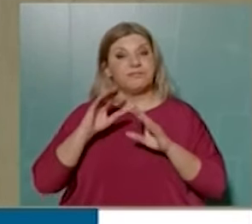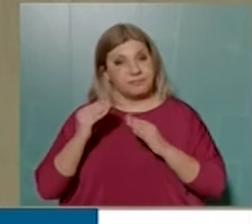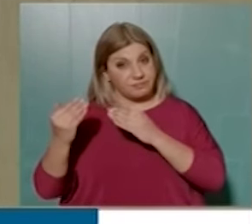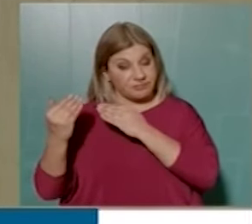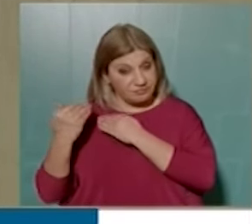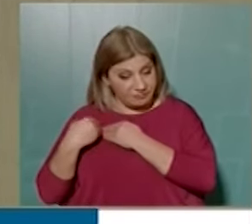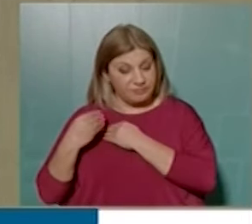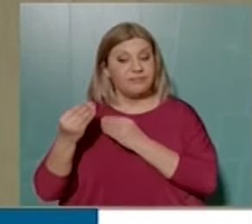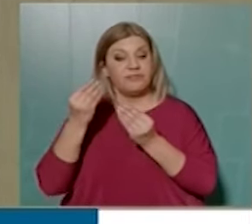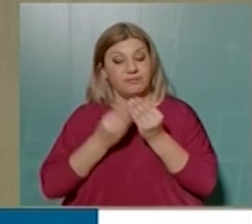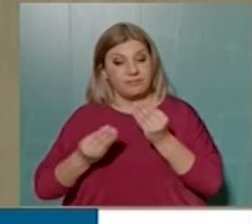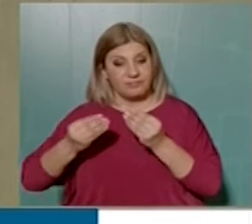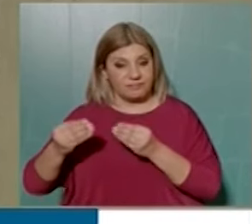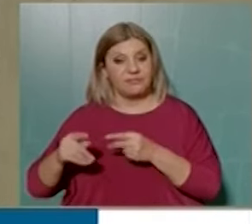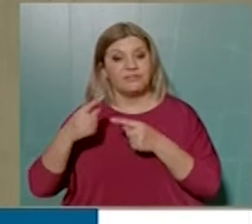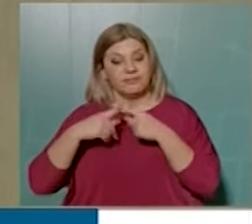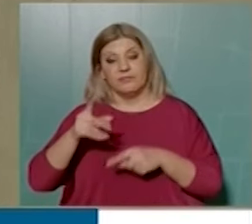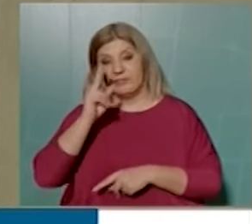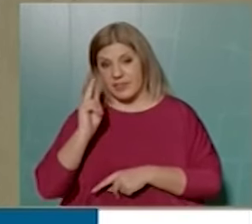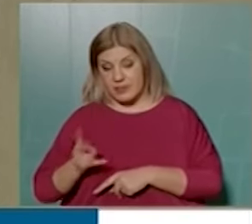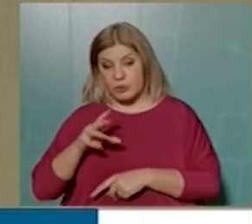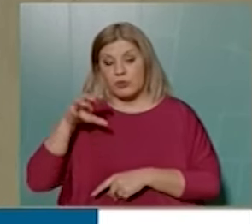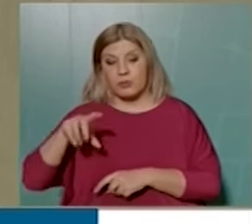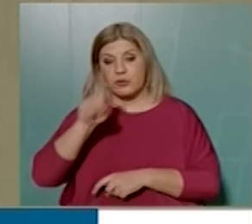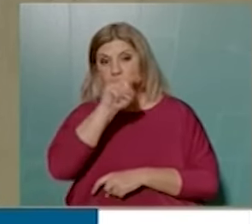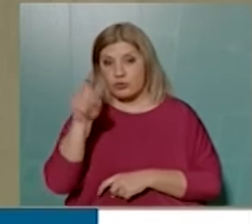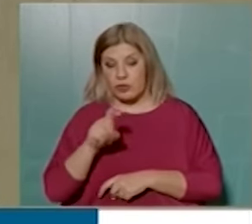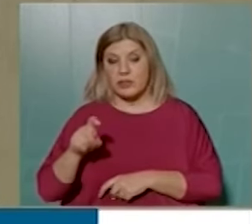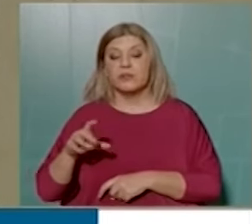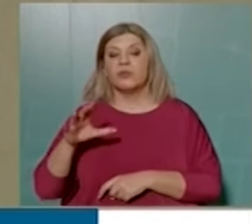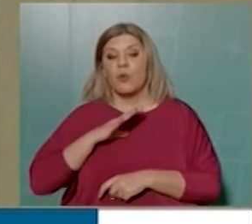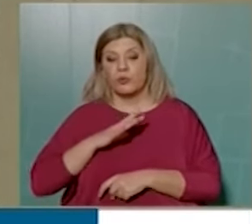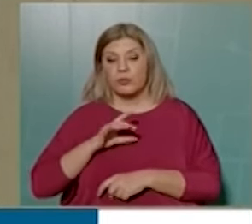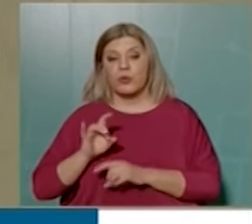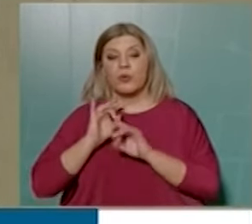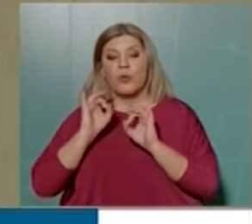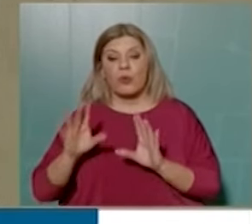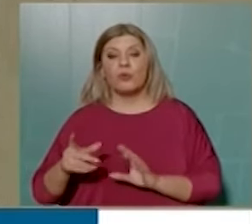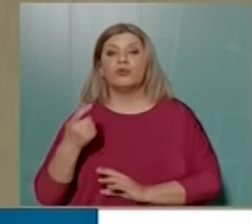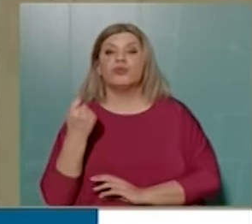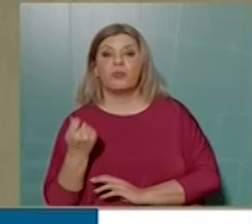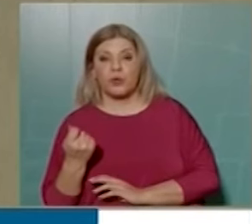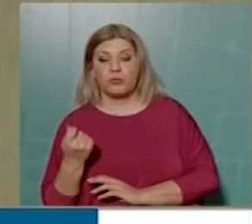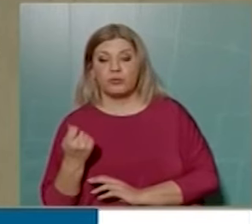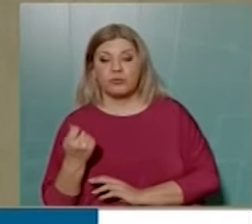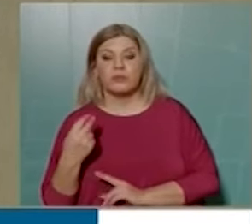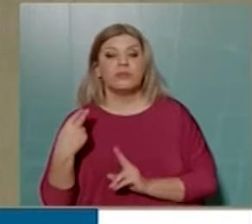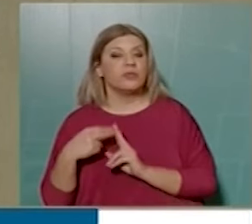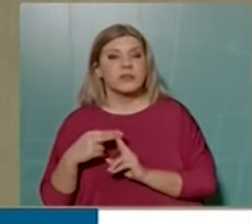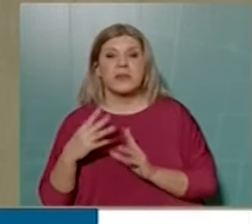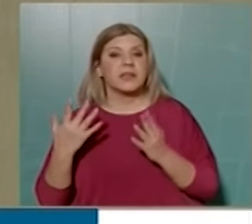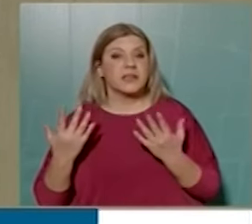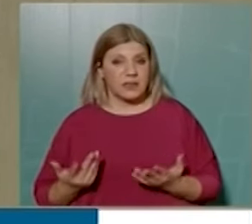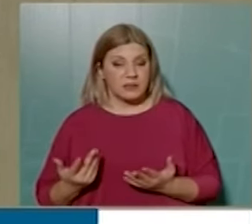αρμοδιότητες σε διάφορους εξαιρετικά κρίσιμους τομείς της ζωής του λαού μας χωρίς τους αναγκαίους πόρους που σημαίνει ότι